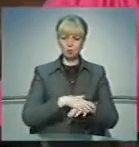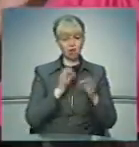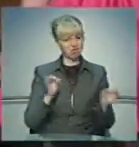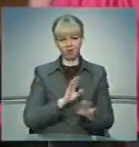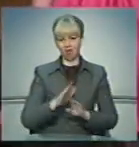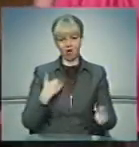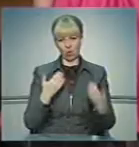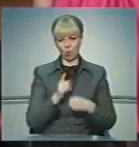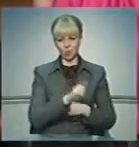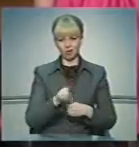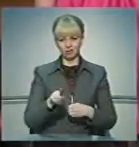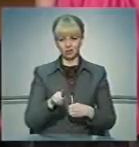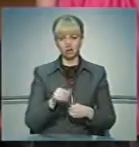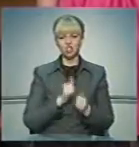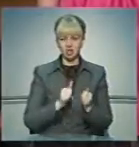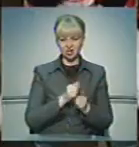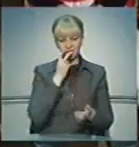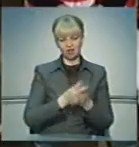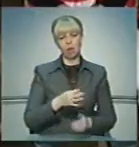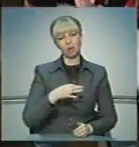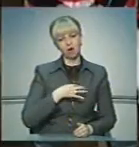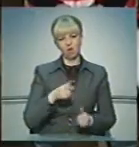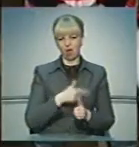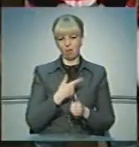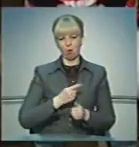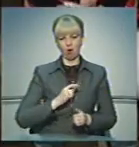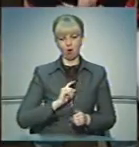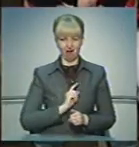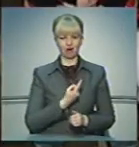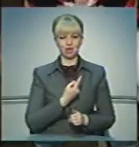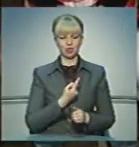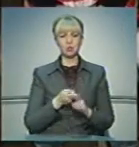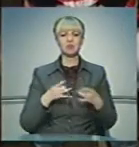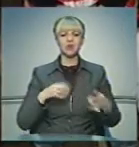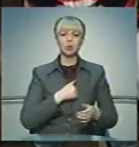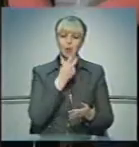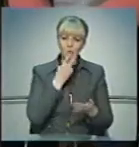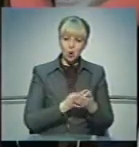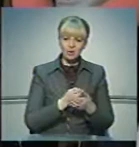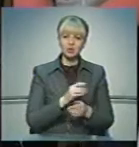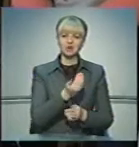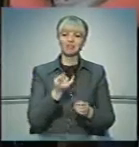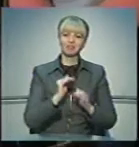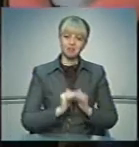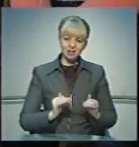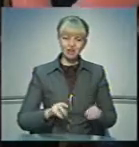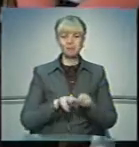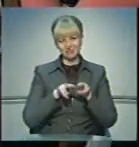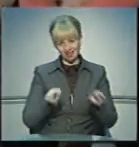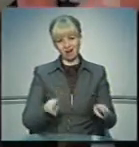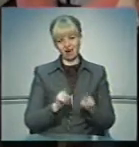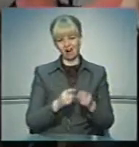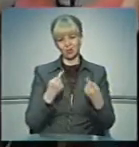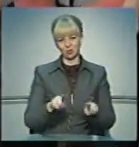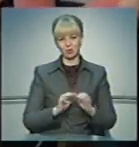не реагує на них, а частіше виявляє байдужість чи агресію. Тому цим святом хотіли показати, що їхня малеча така ж, як і